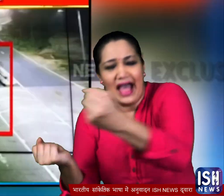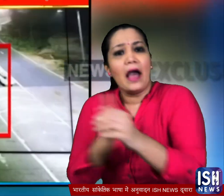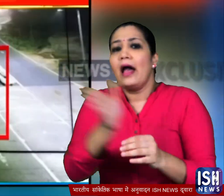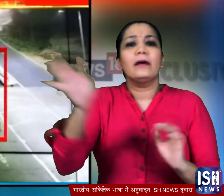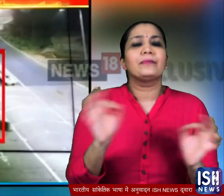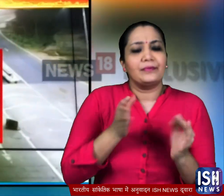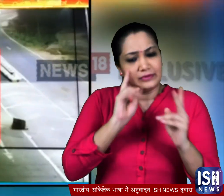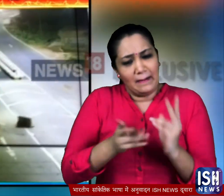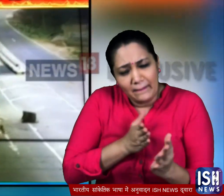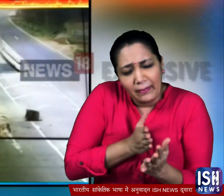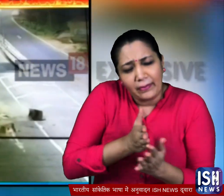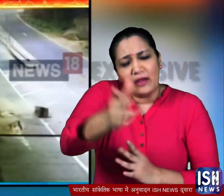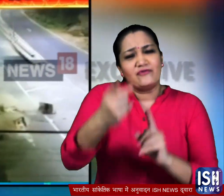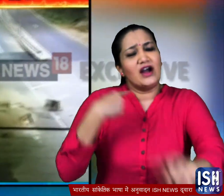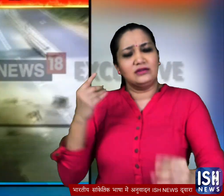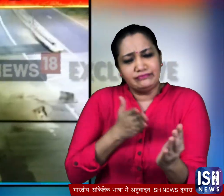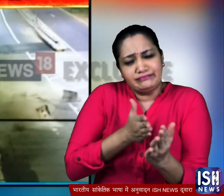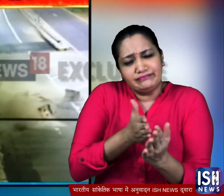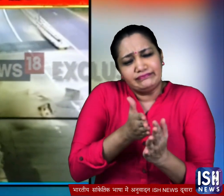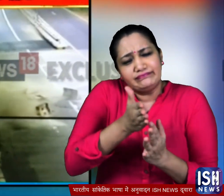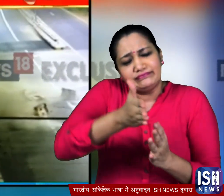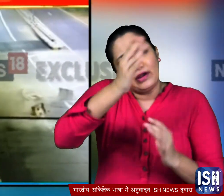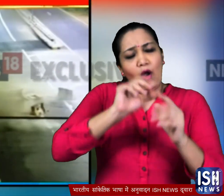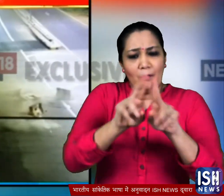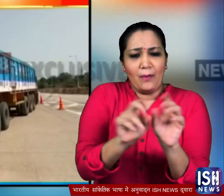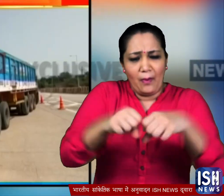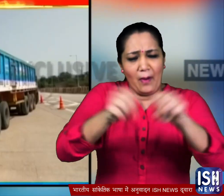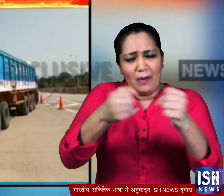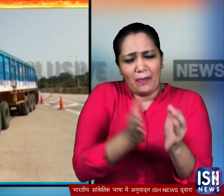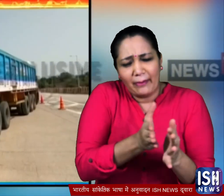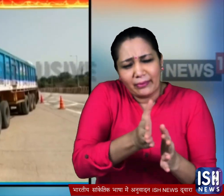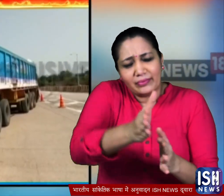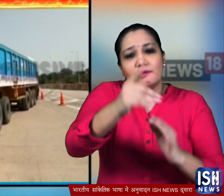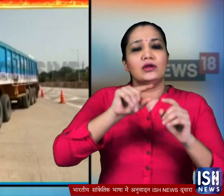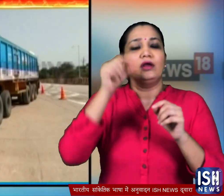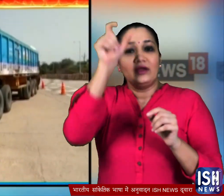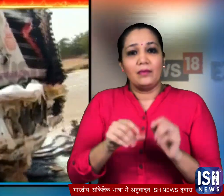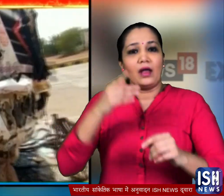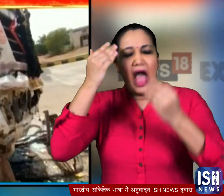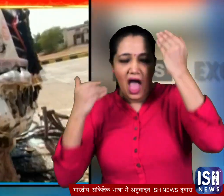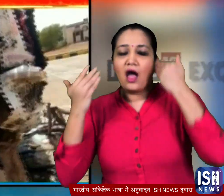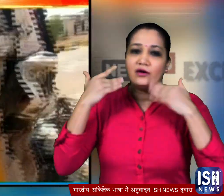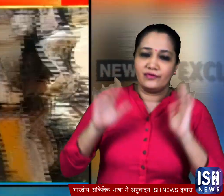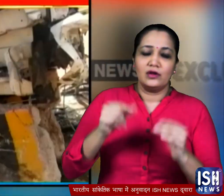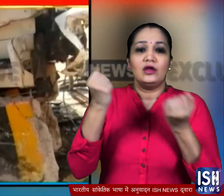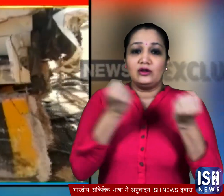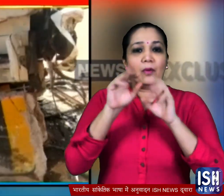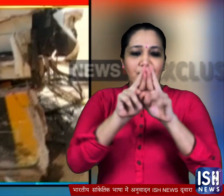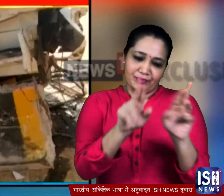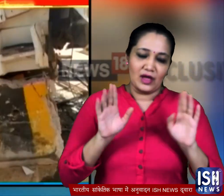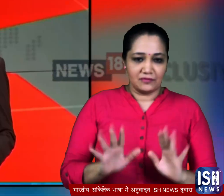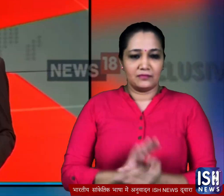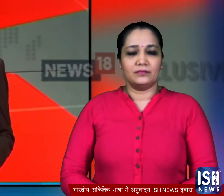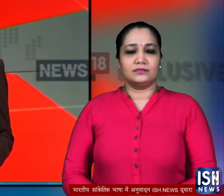गया। ट्रक की रफ्तार तेज थी और वो डिवाइडर को काफी दूर तक तोड़ता हुआ चला गया। इस हादसे में ट्रक का ड्राइवर घायल हो गया, जबकि ट्रक को भी काफी नुकसान